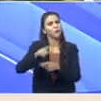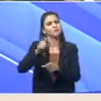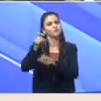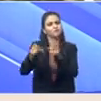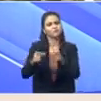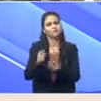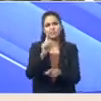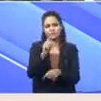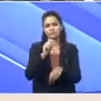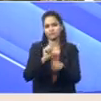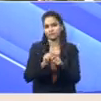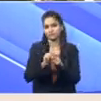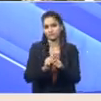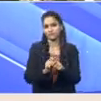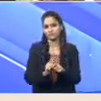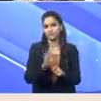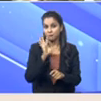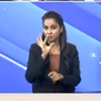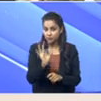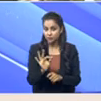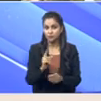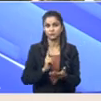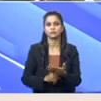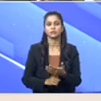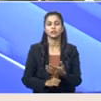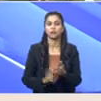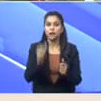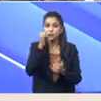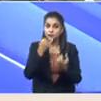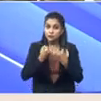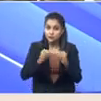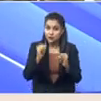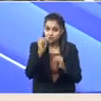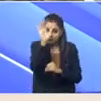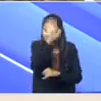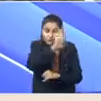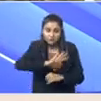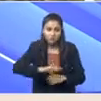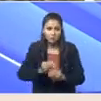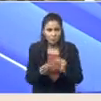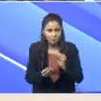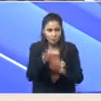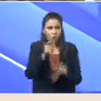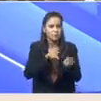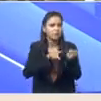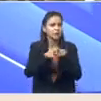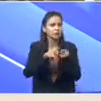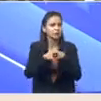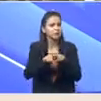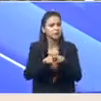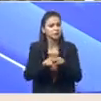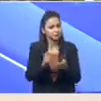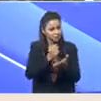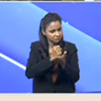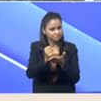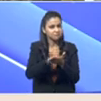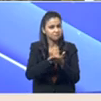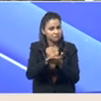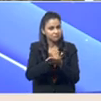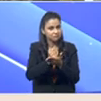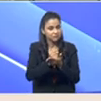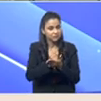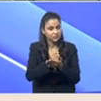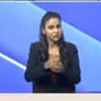काम जरूर करें। आत्मनिर्भर होते भारत के ज्यादा से ज्यादा उदाहरण, ऐसे प्रयासों को